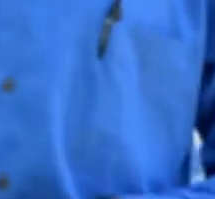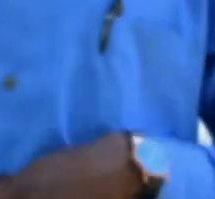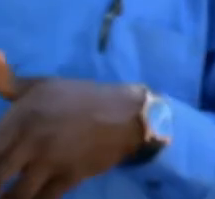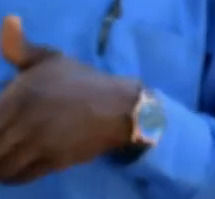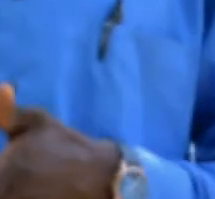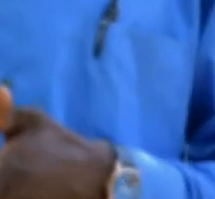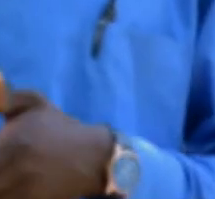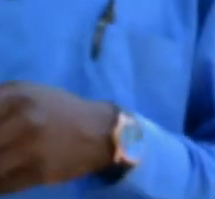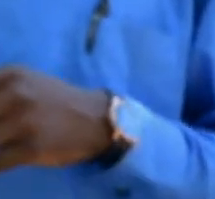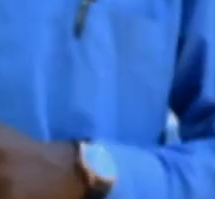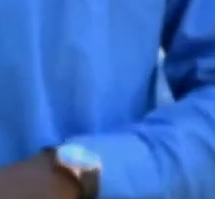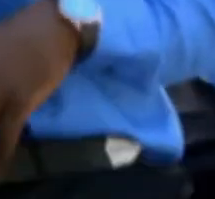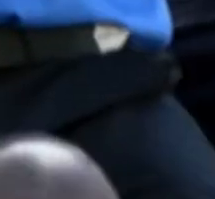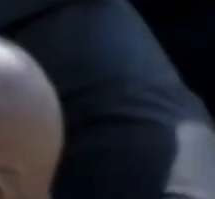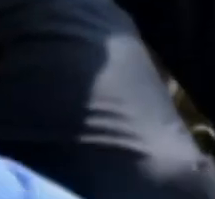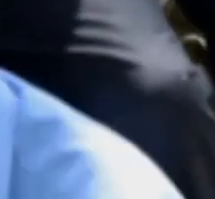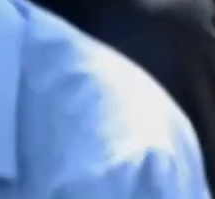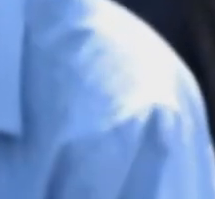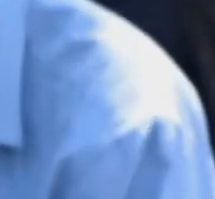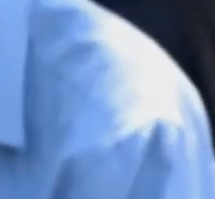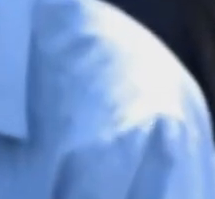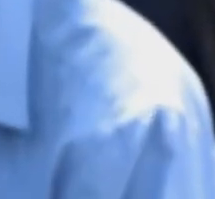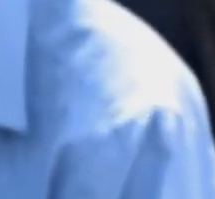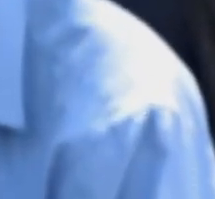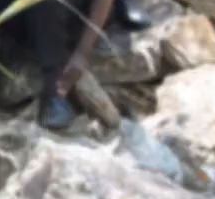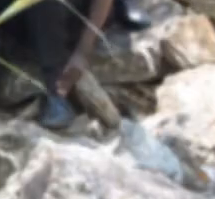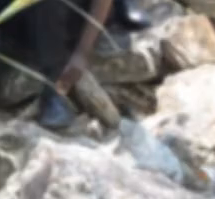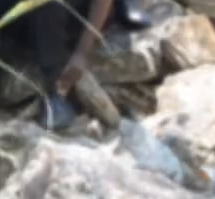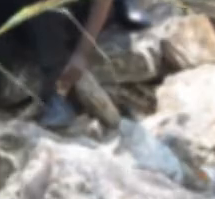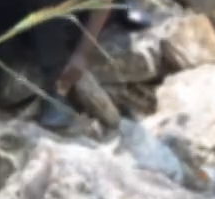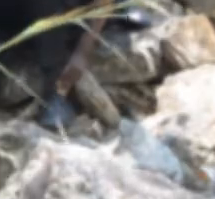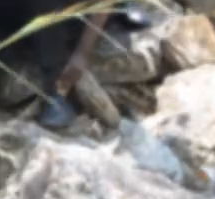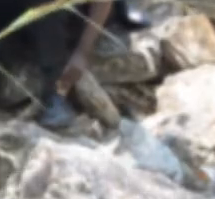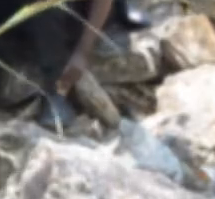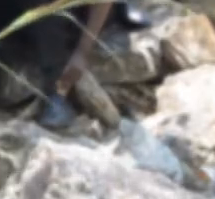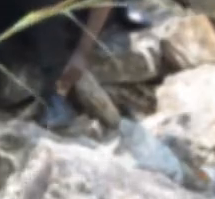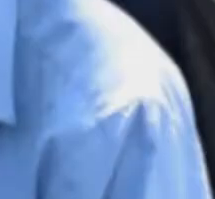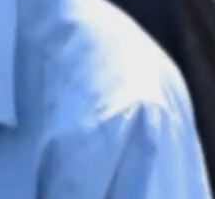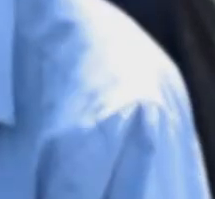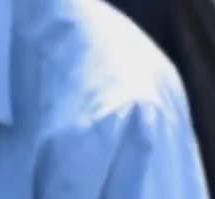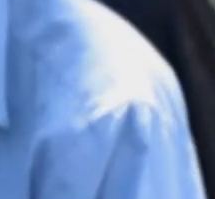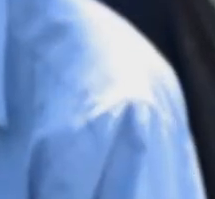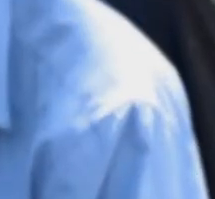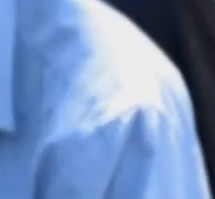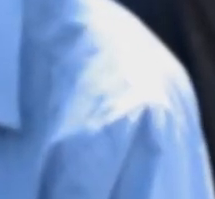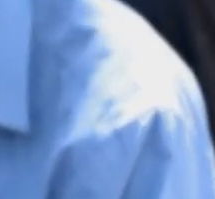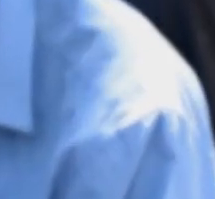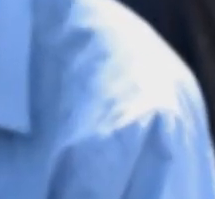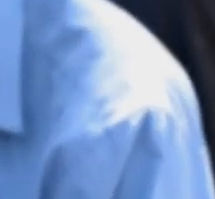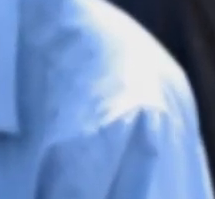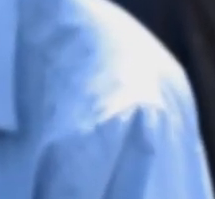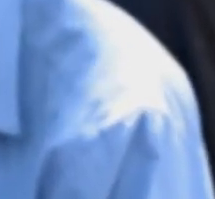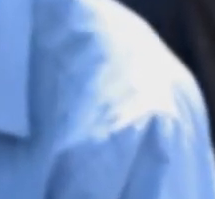tichamuka. Haleluya, nerungwa nani rerumuko apo